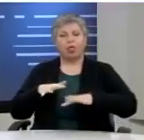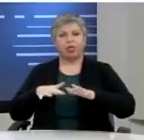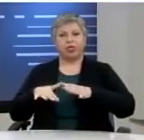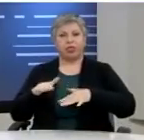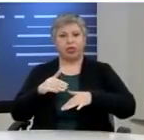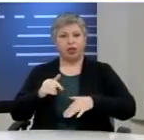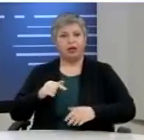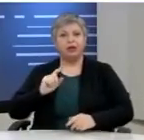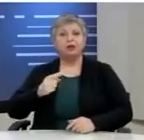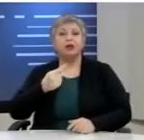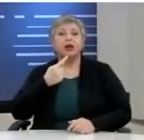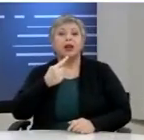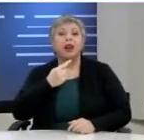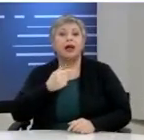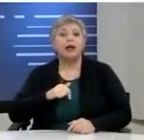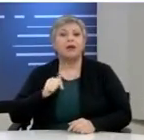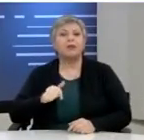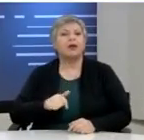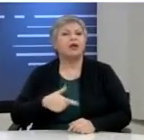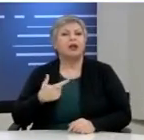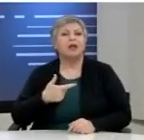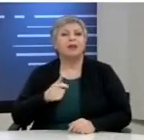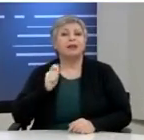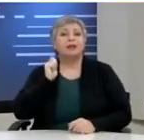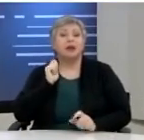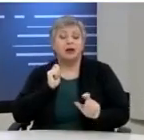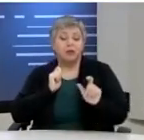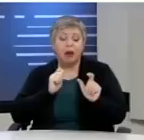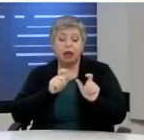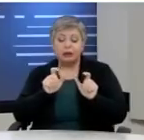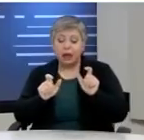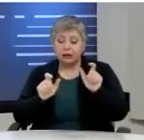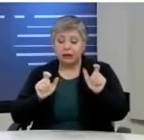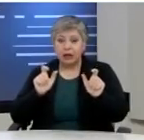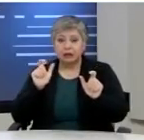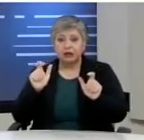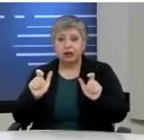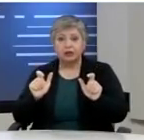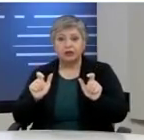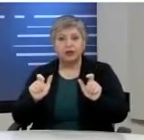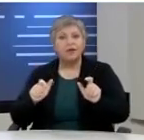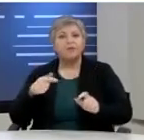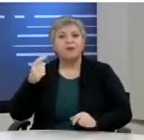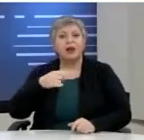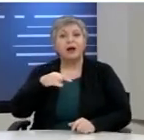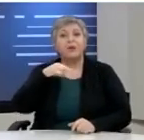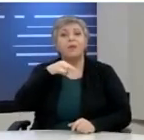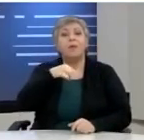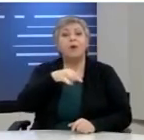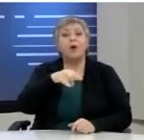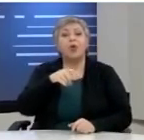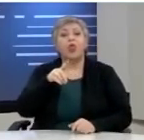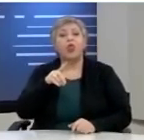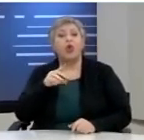χώρα, να λέμε μόνο τα αρχικά, ποτέ να μην το λέμε ολόκληρο. Πουγουδουμού,